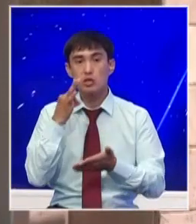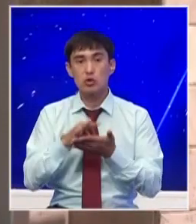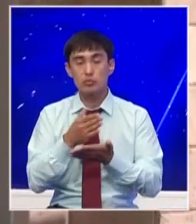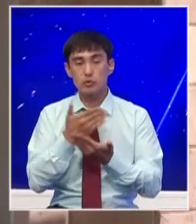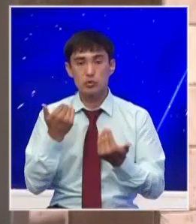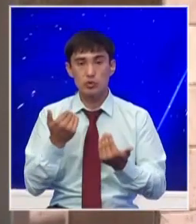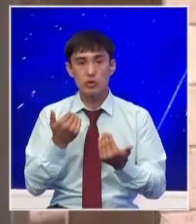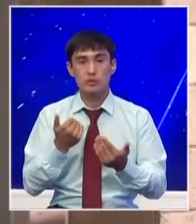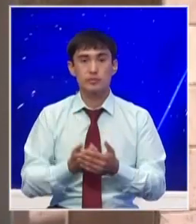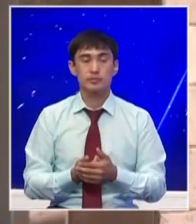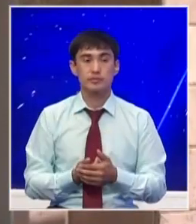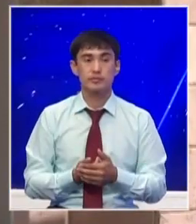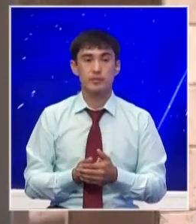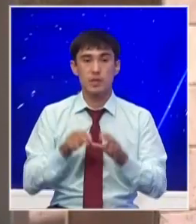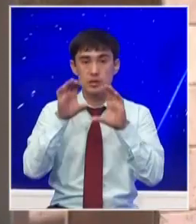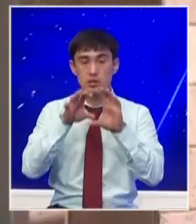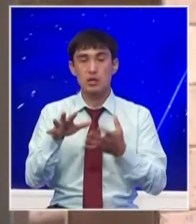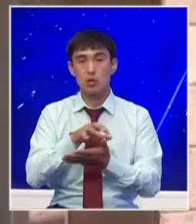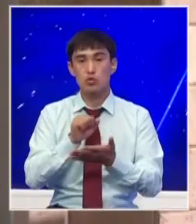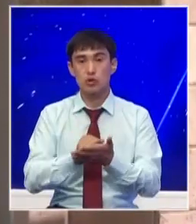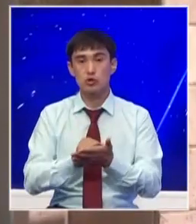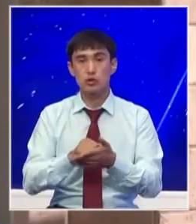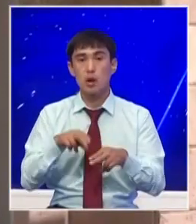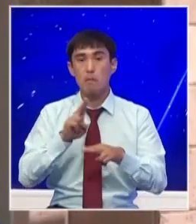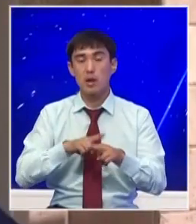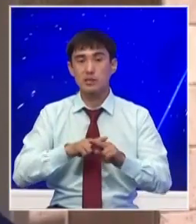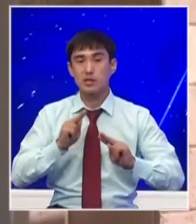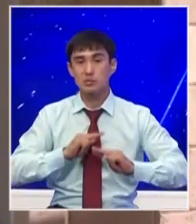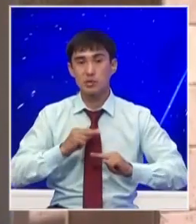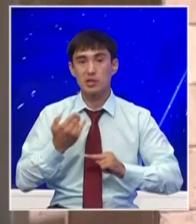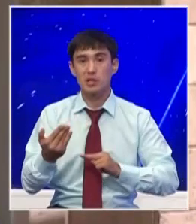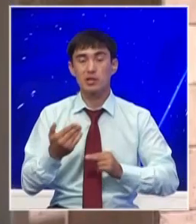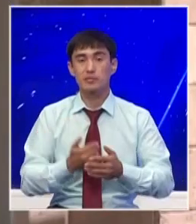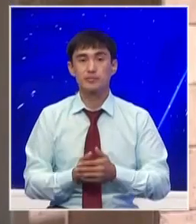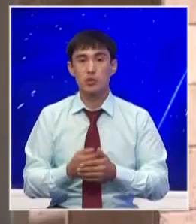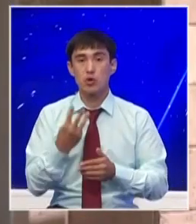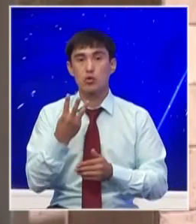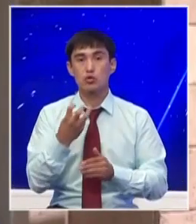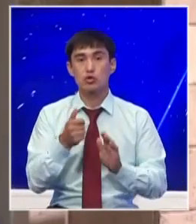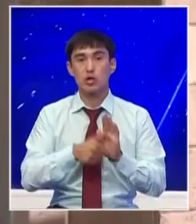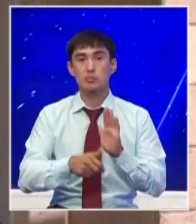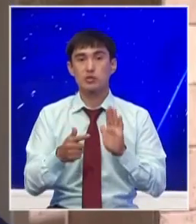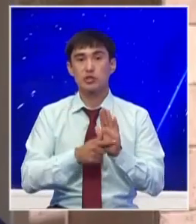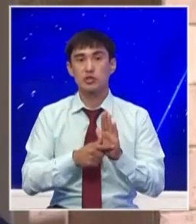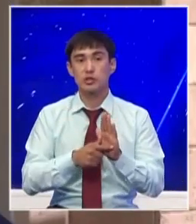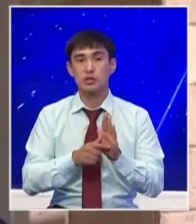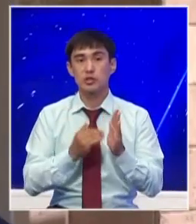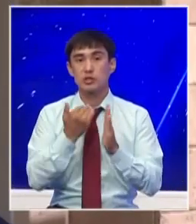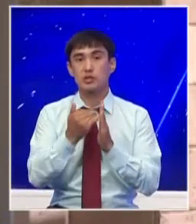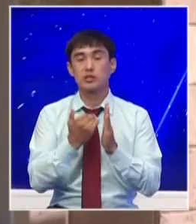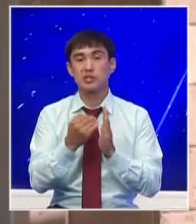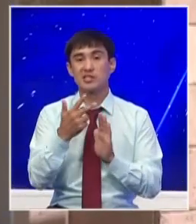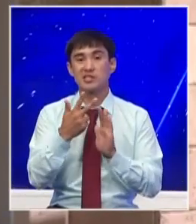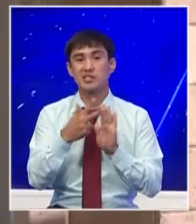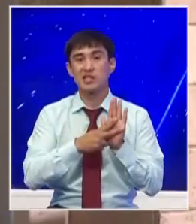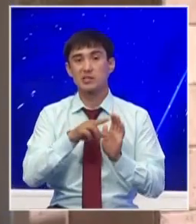қарау заңын бұзғаны үшін жергілікті полиция қызметкерлері тарапынан 367 тұлғаға 8 миллион